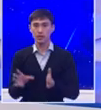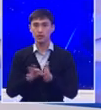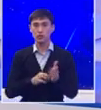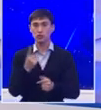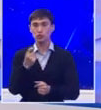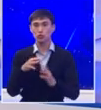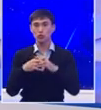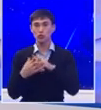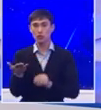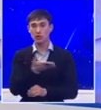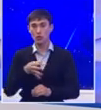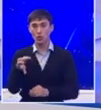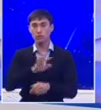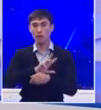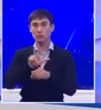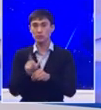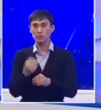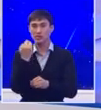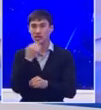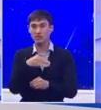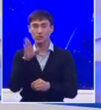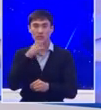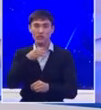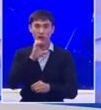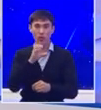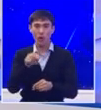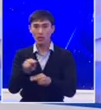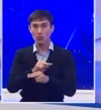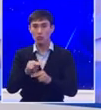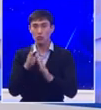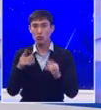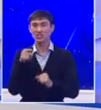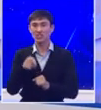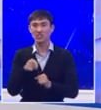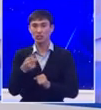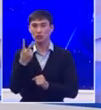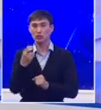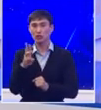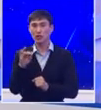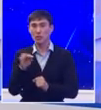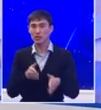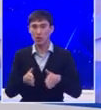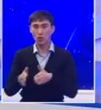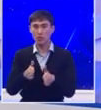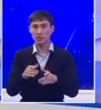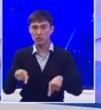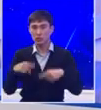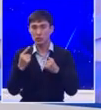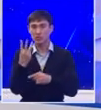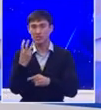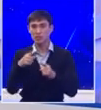Сразу 100 сел нашей области обеспечат качественной питьевой водой, отремонтируют более 1200 километров дорог и